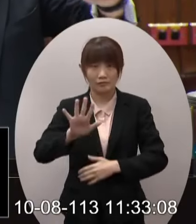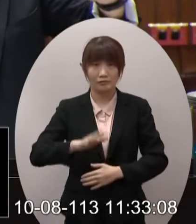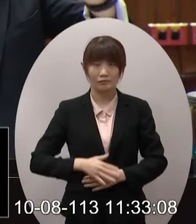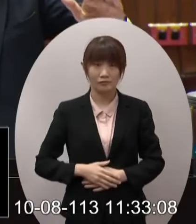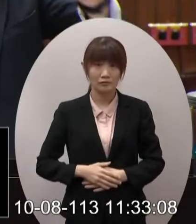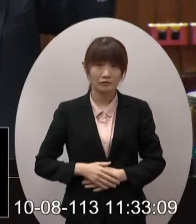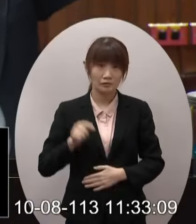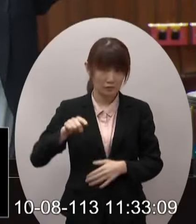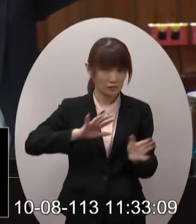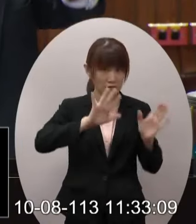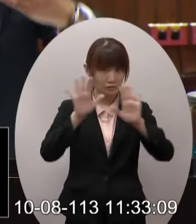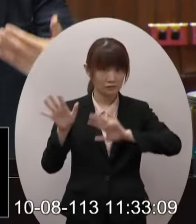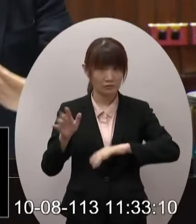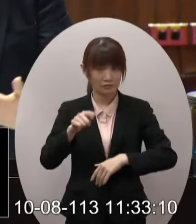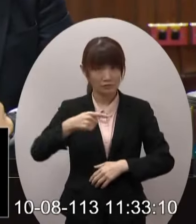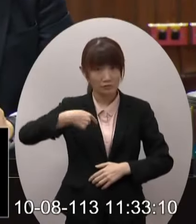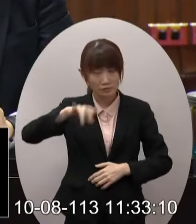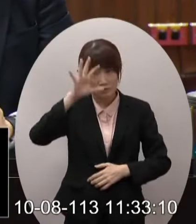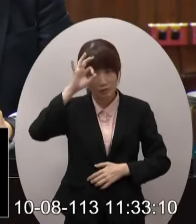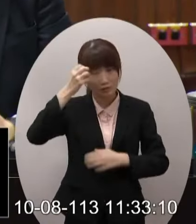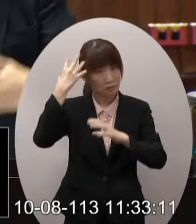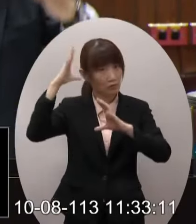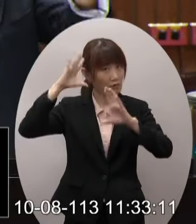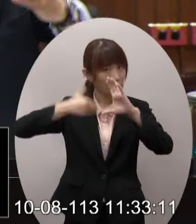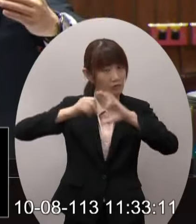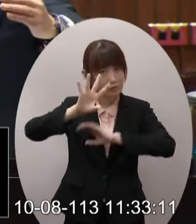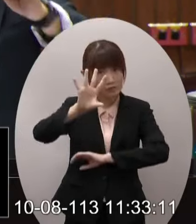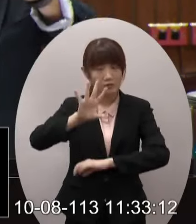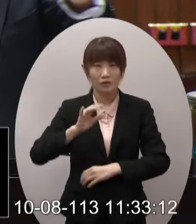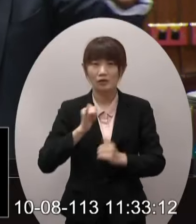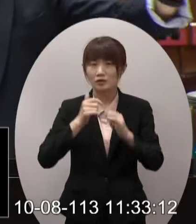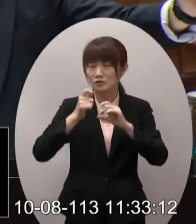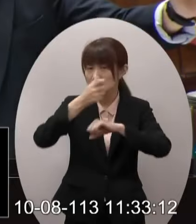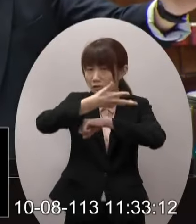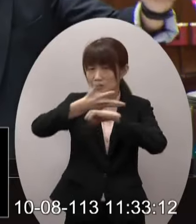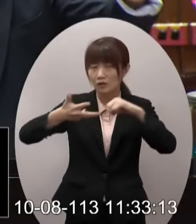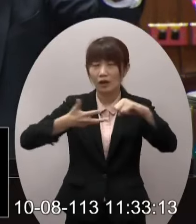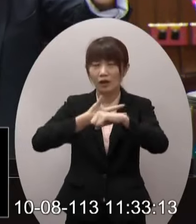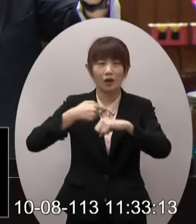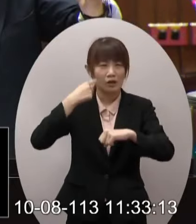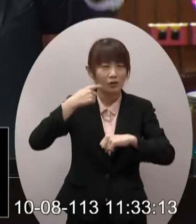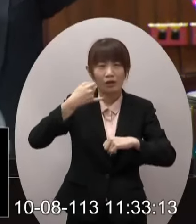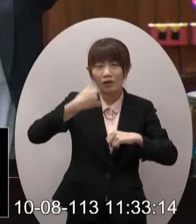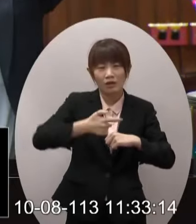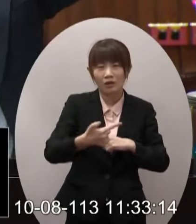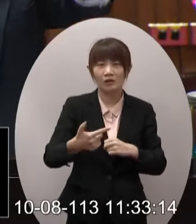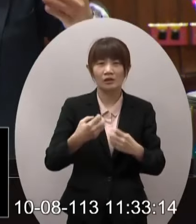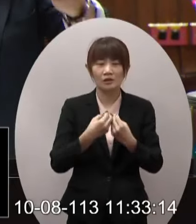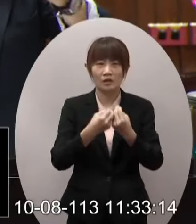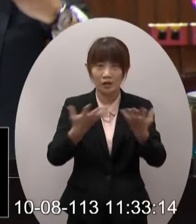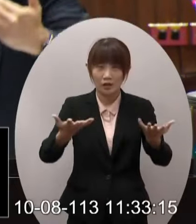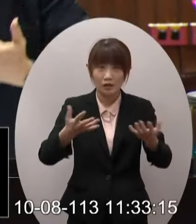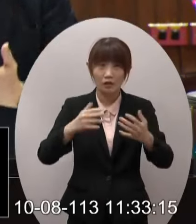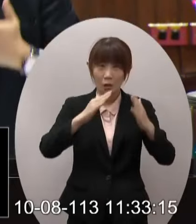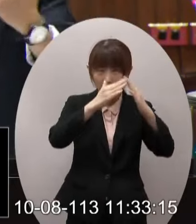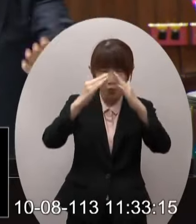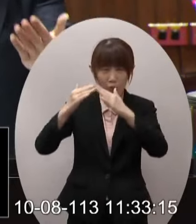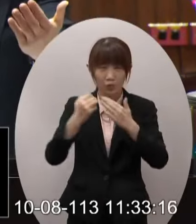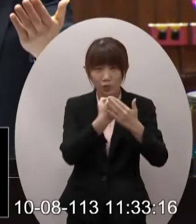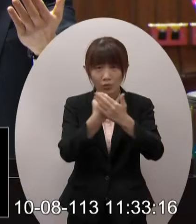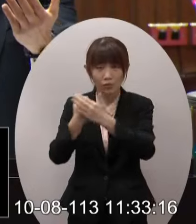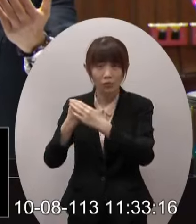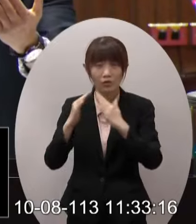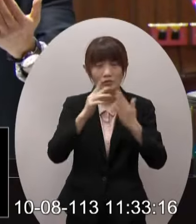果院长、部长你们稍微看了这个报道，就晓得社子岛已经够惨了。在那边容留的租